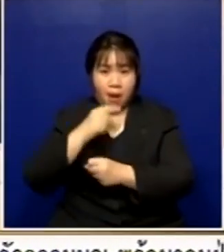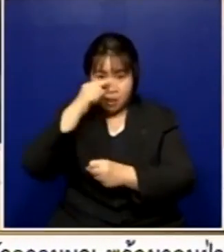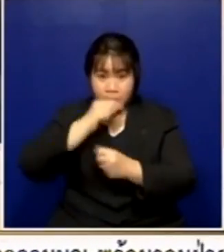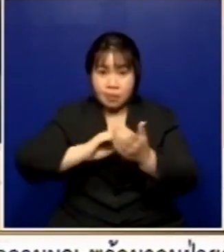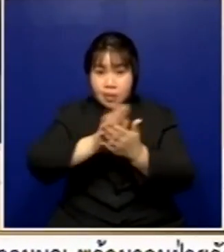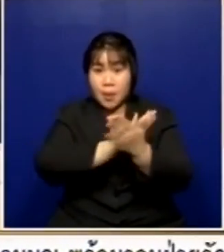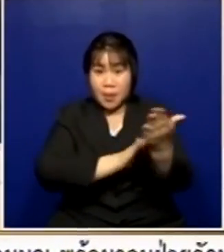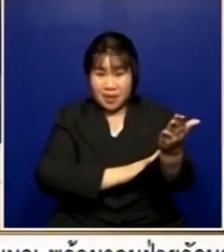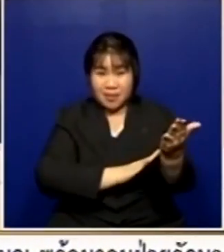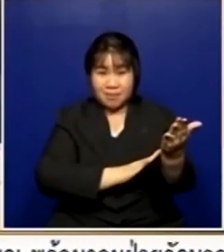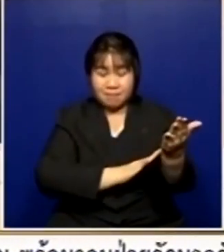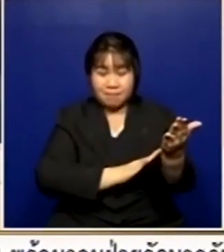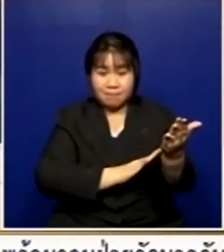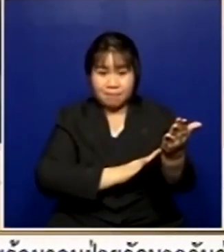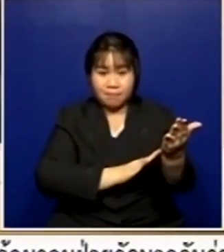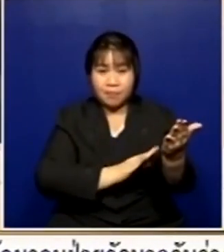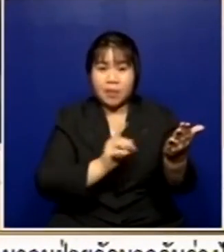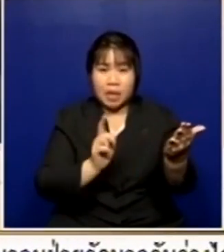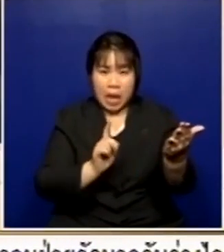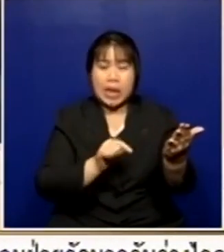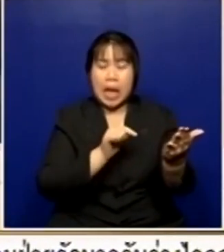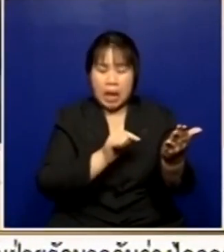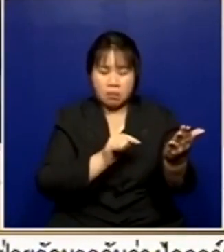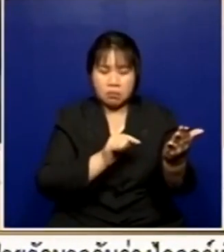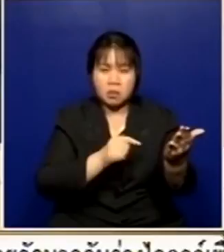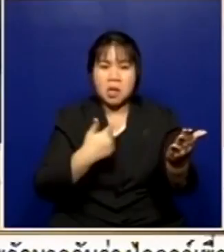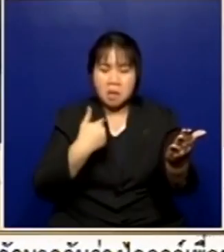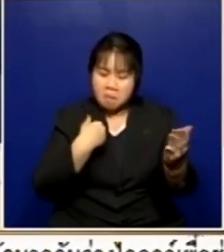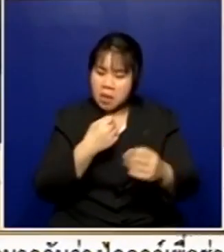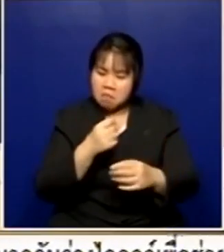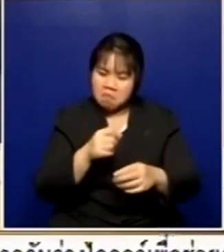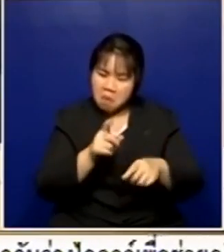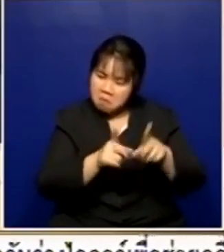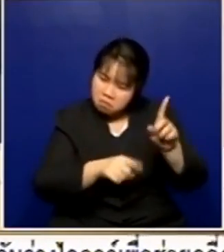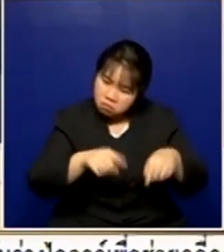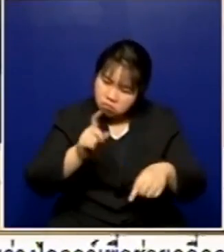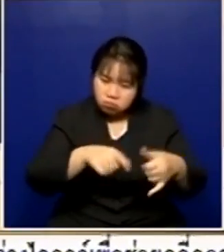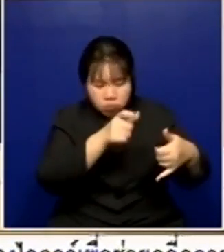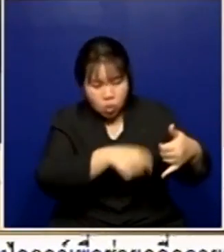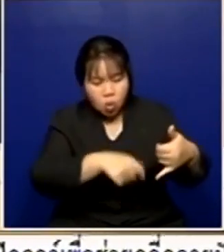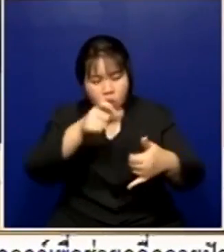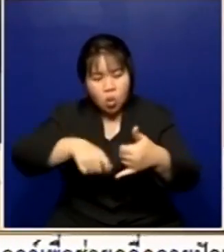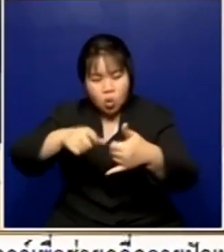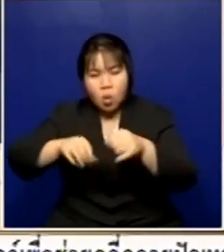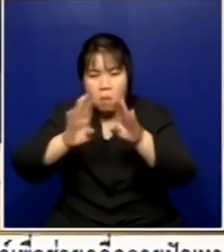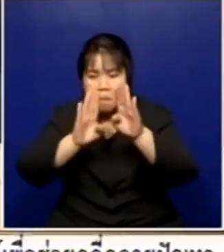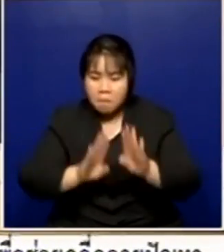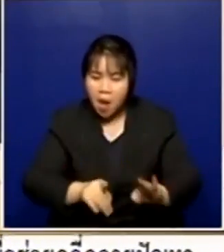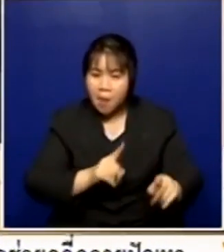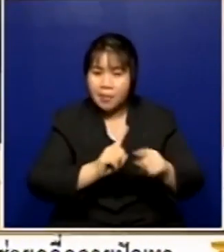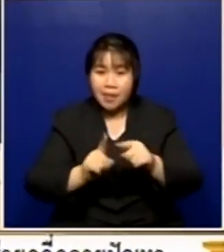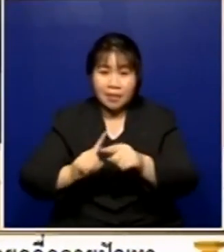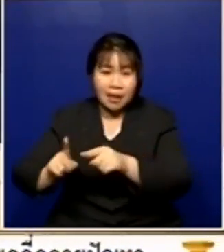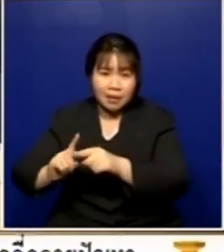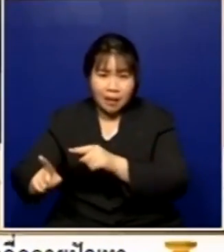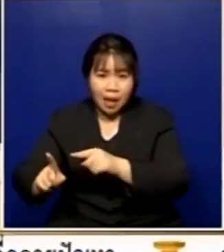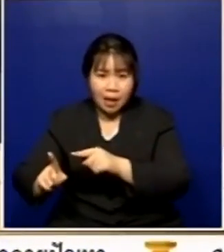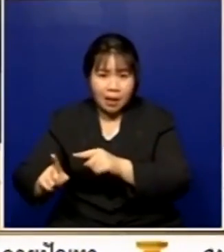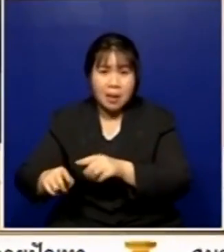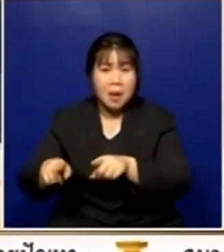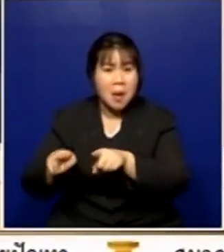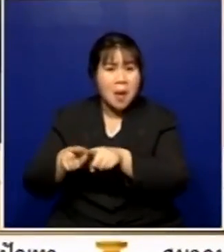ไทยนั้นจะมีความหลากหลายไม่ต่างกลับ